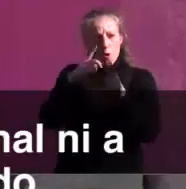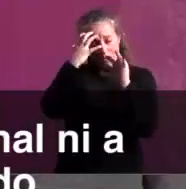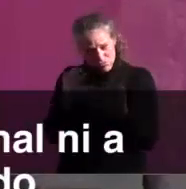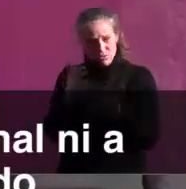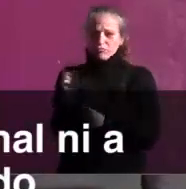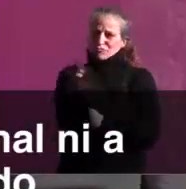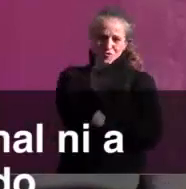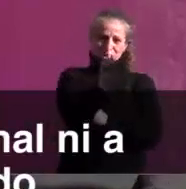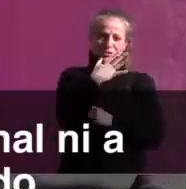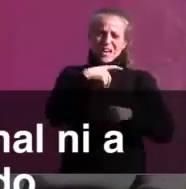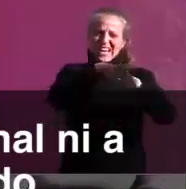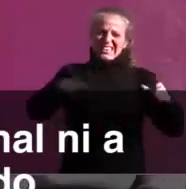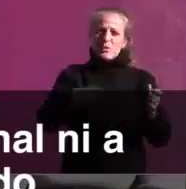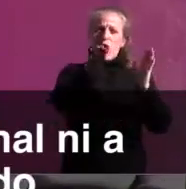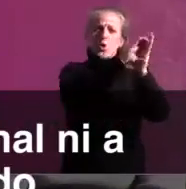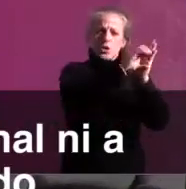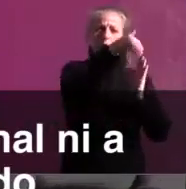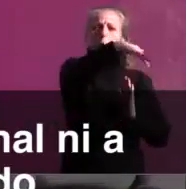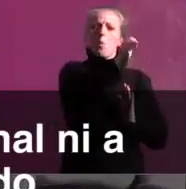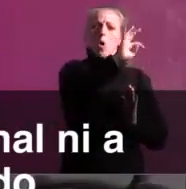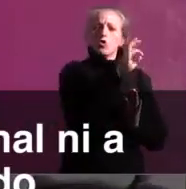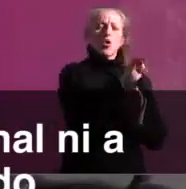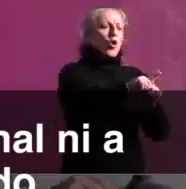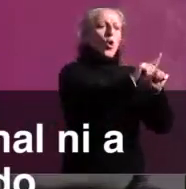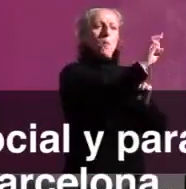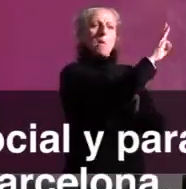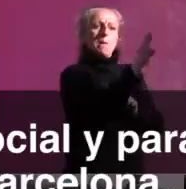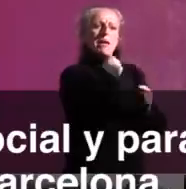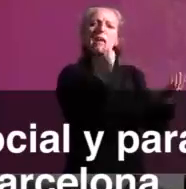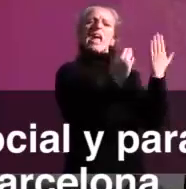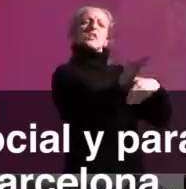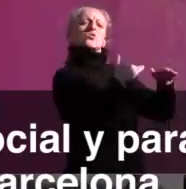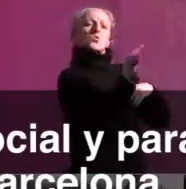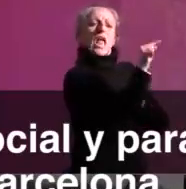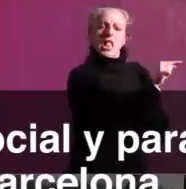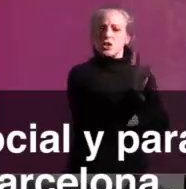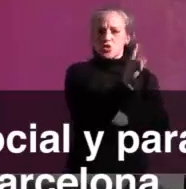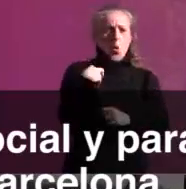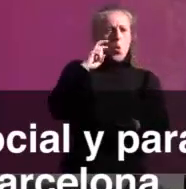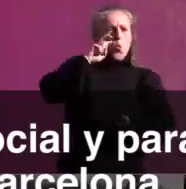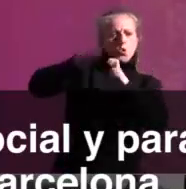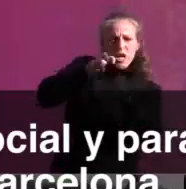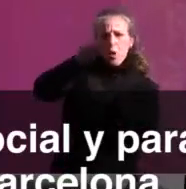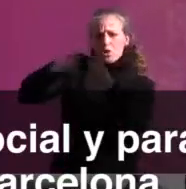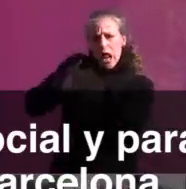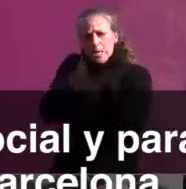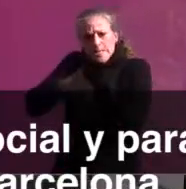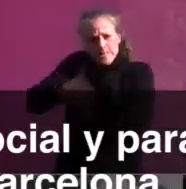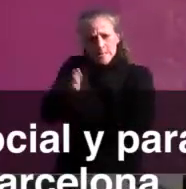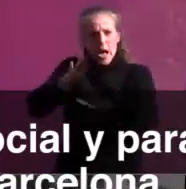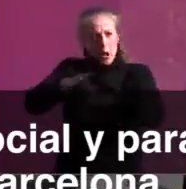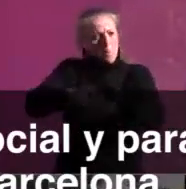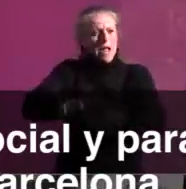No hem posat ni al Tribunal Constitucional, ni a Montoro, ni al PP com a excusa i hem buscat totes les escletxes per augmentar la inversió social i per canviar